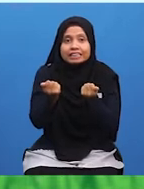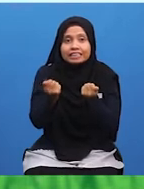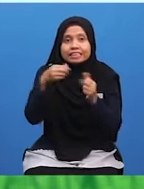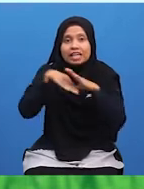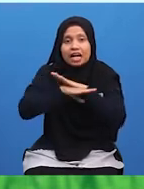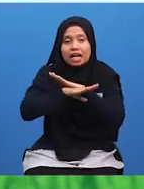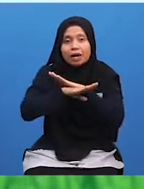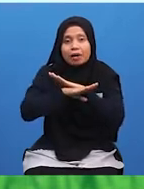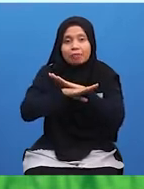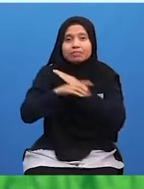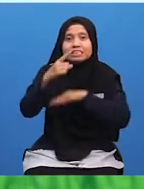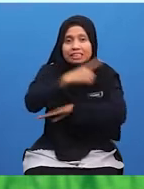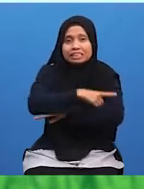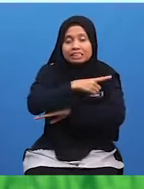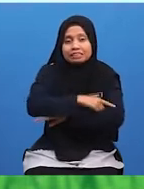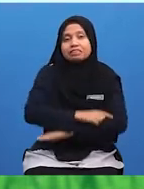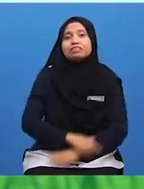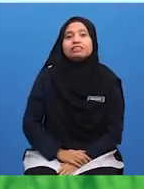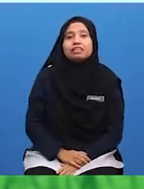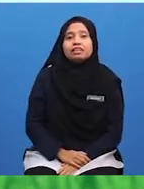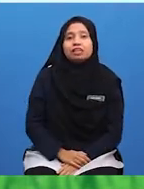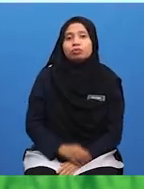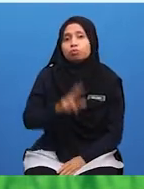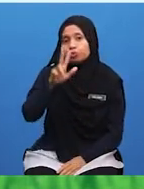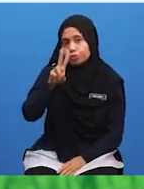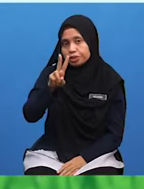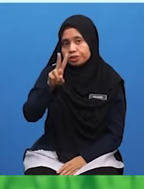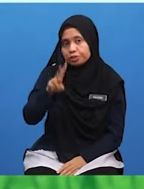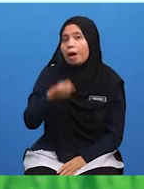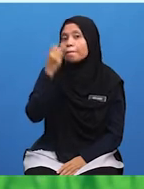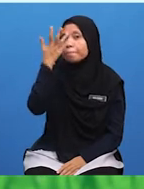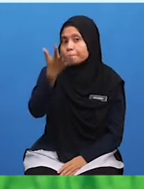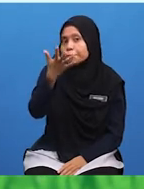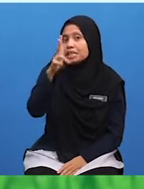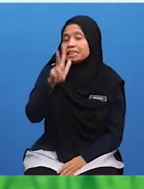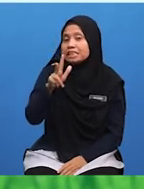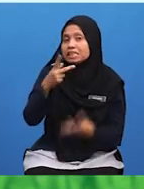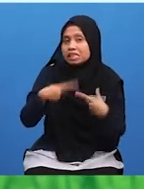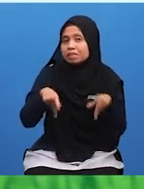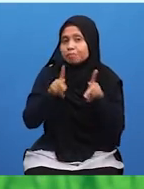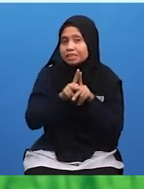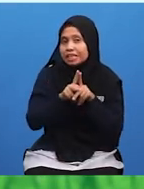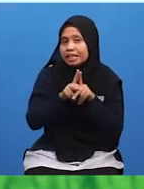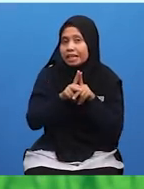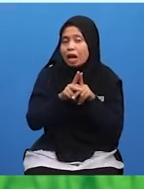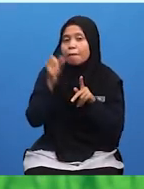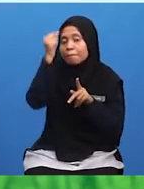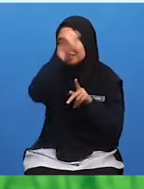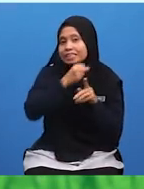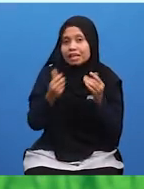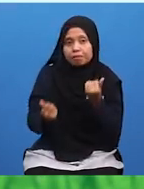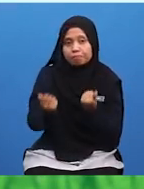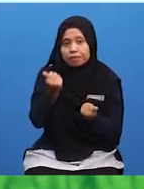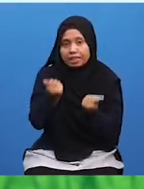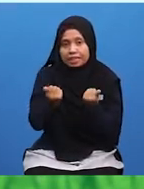dalam perlakuan seharian. Kedua, menyatakan tiga kepentingan bersikap